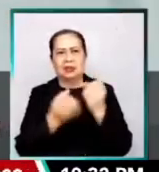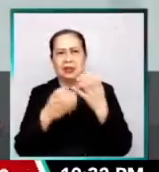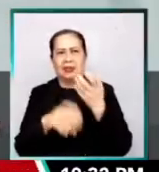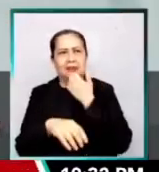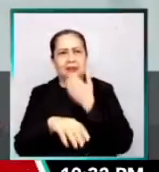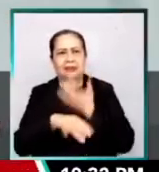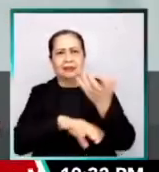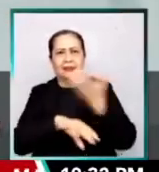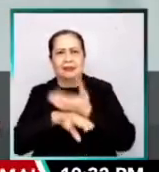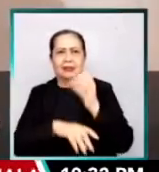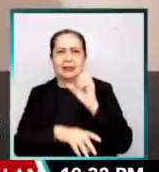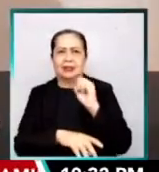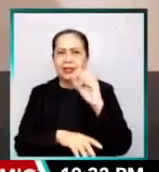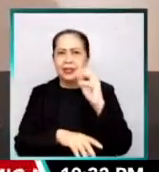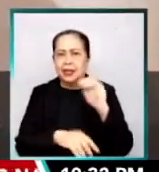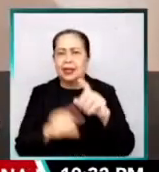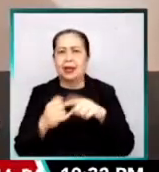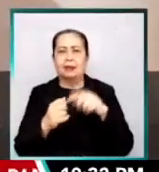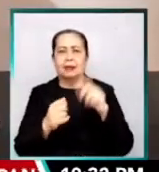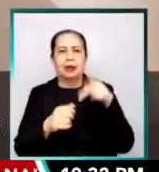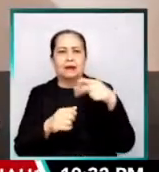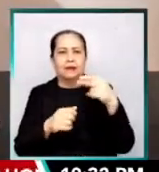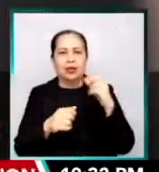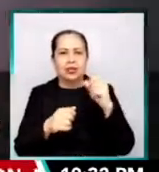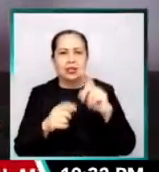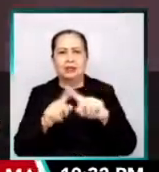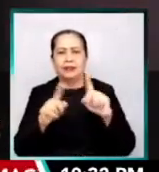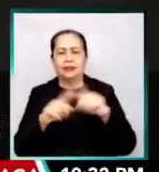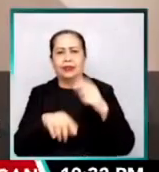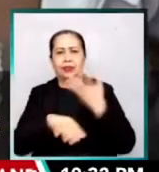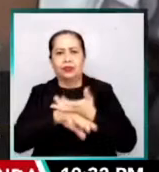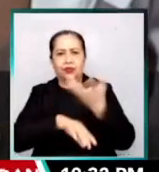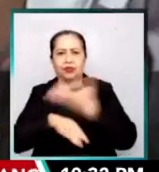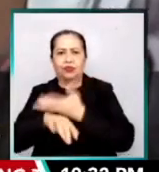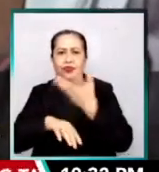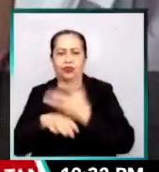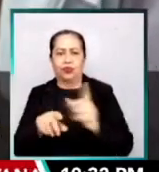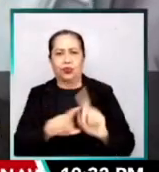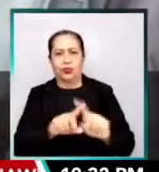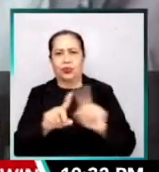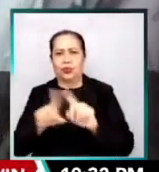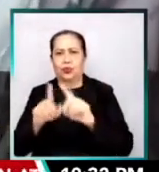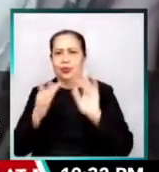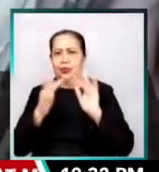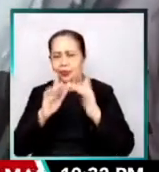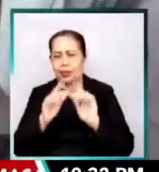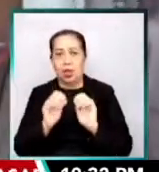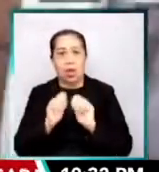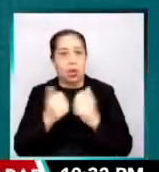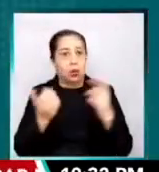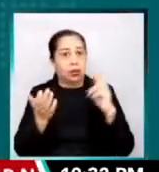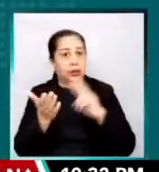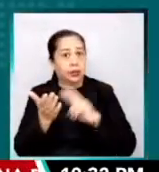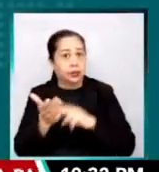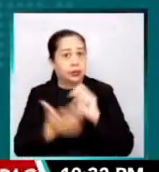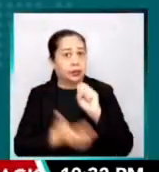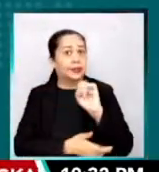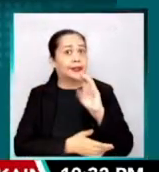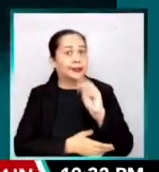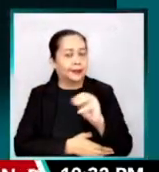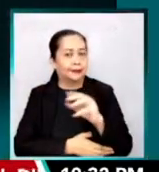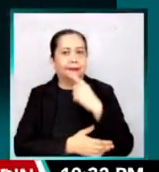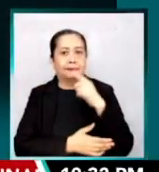ng scams, phishing, online fraud at iba pang panluloko. Paano nga ba iparehistro ang SIM? Ayon sa